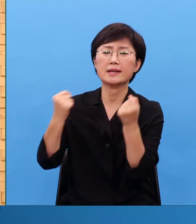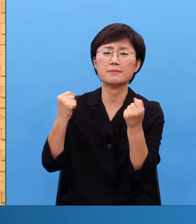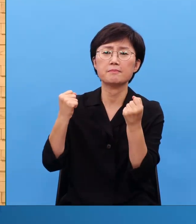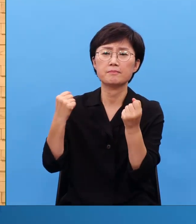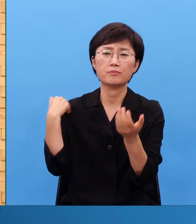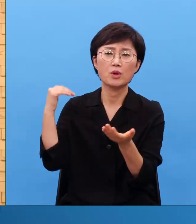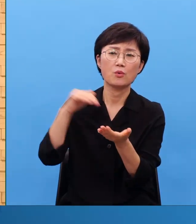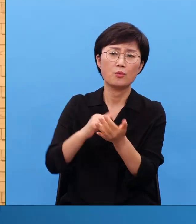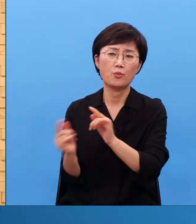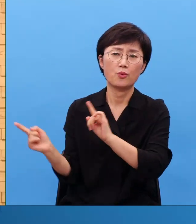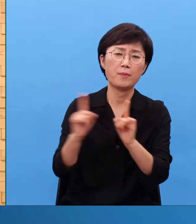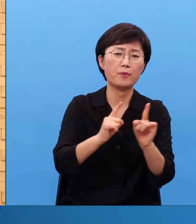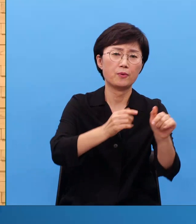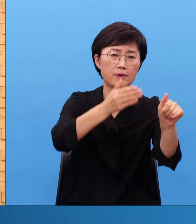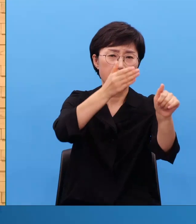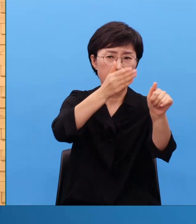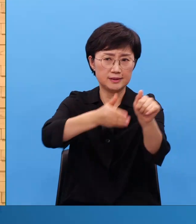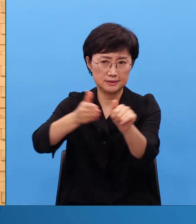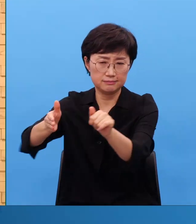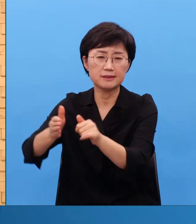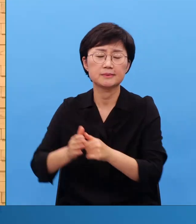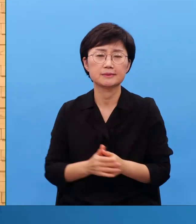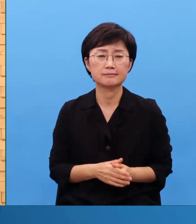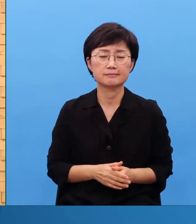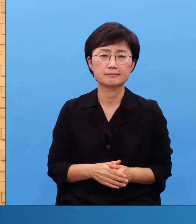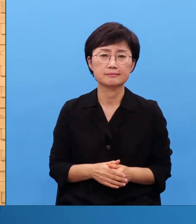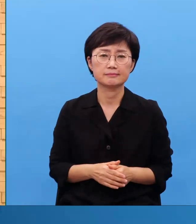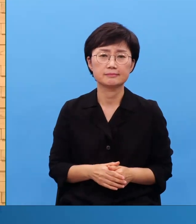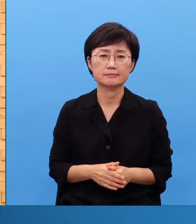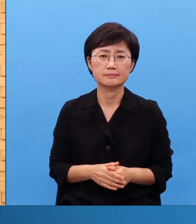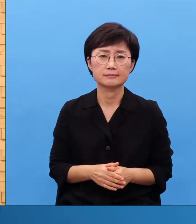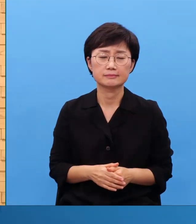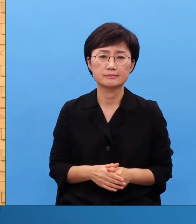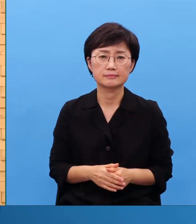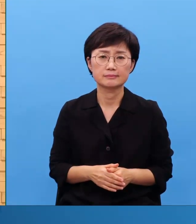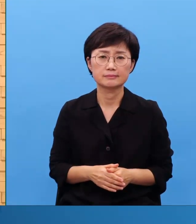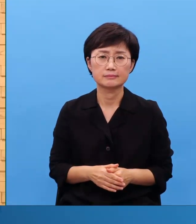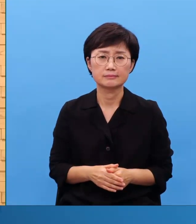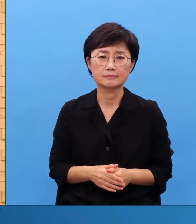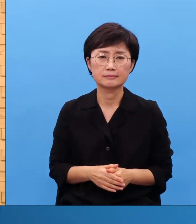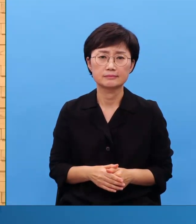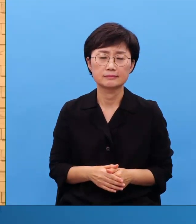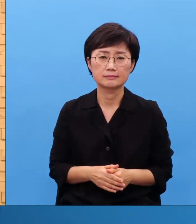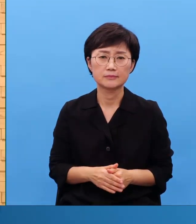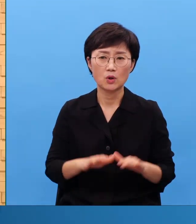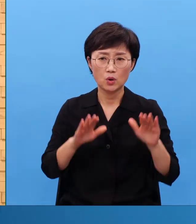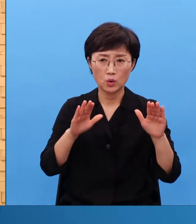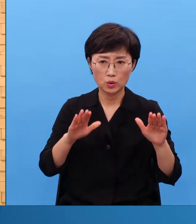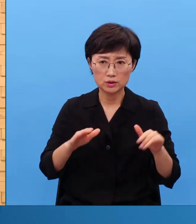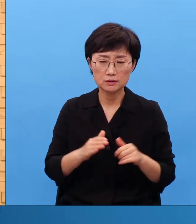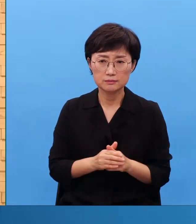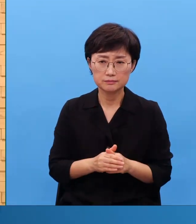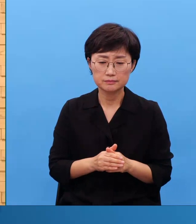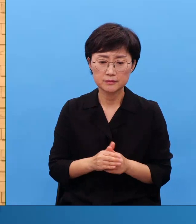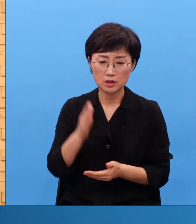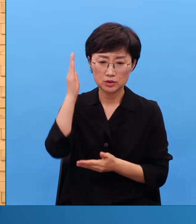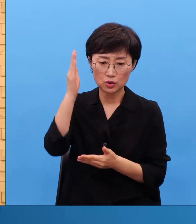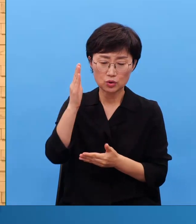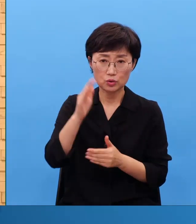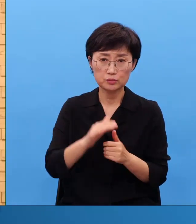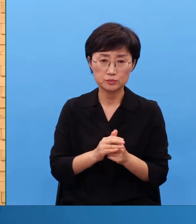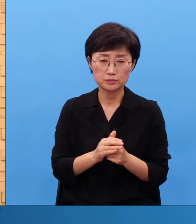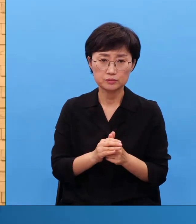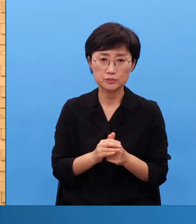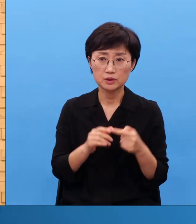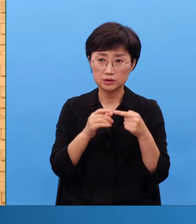From our new believers all the way to our church officers, may you renew this prayer, the strength of prayer. 간단히 증거하겠습니다. And so I'll give you a